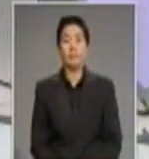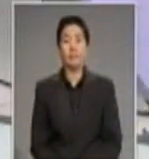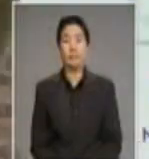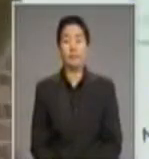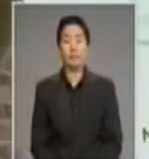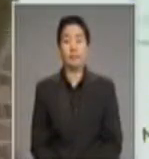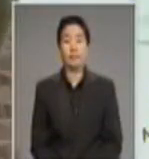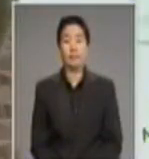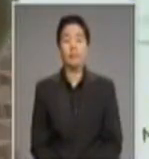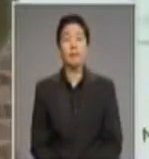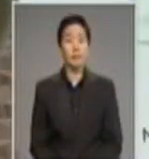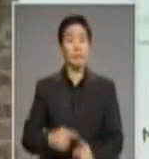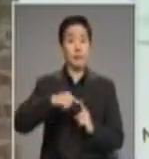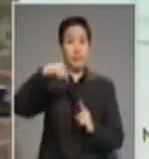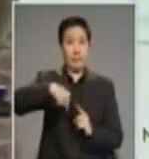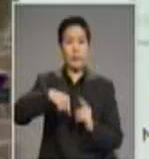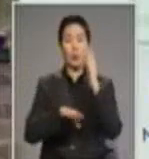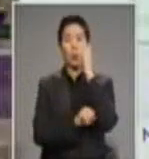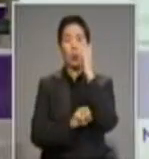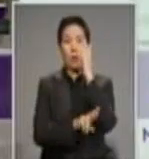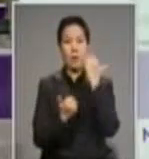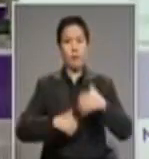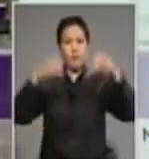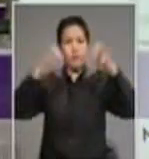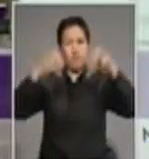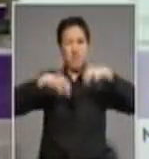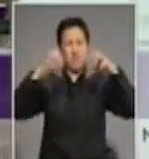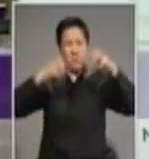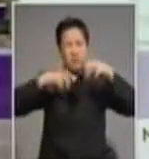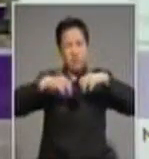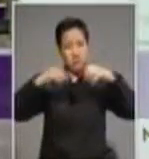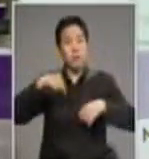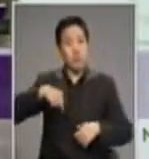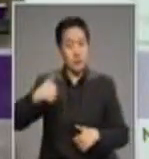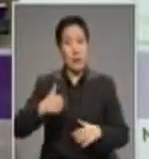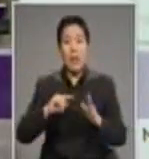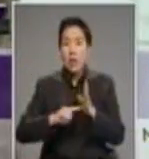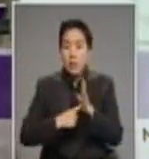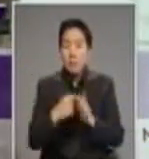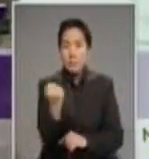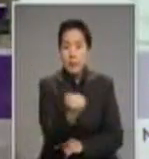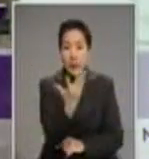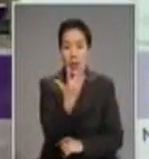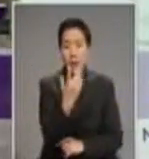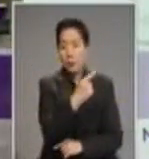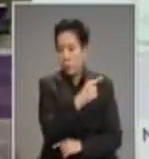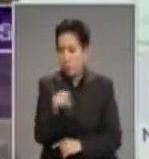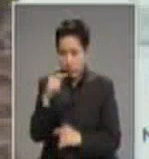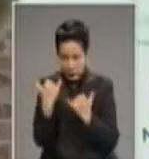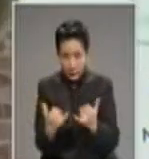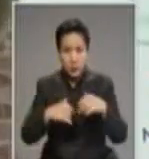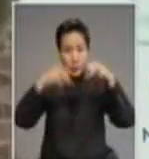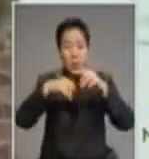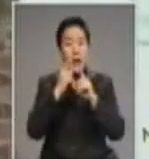ครับครับที่จังหวัดสุราษฎร์ธานีในวันนี้นะครับยังคงมีฝนตกหนักลงมาอย่างหนักนะครับตั้งแต่เวลา 5:00นช่วงเช้าที่ผ่านมานะครับเป็น